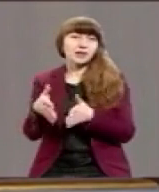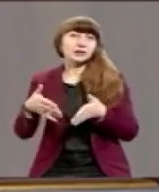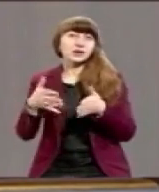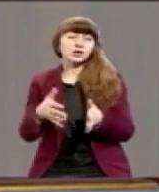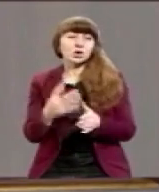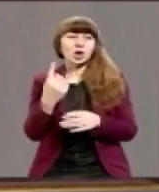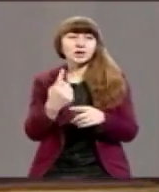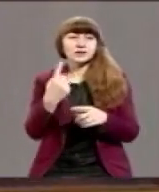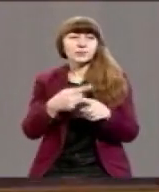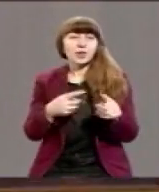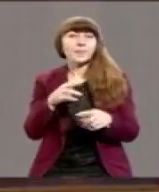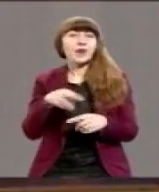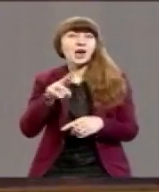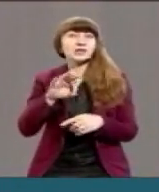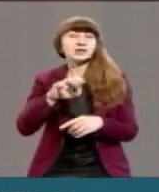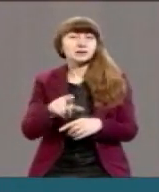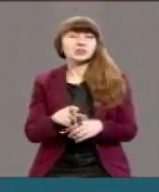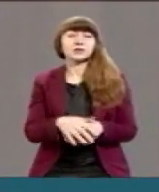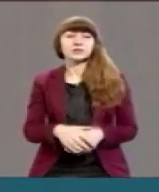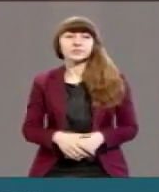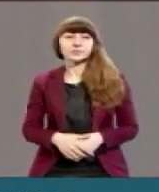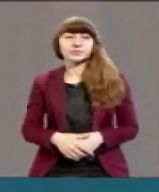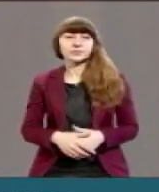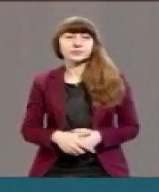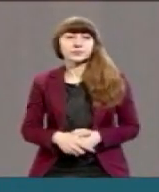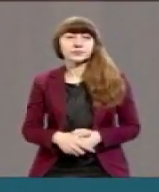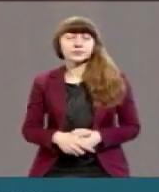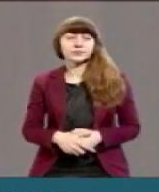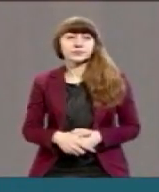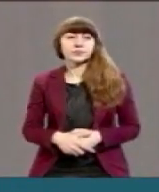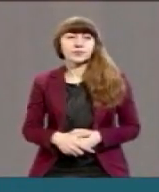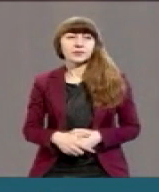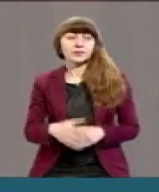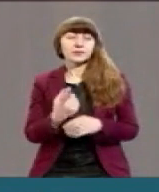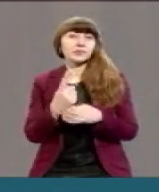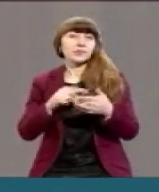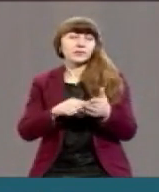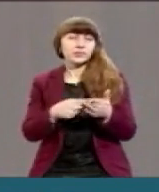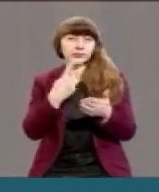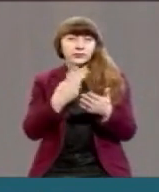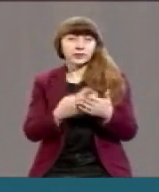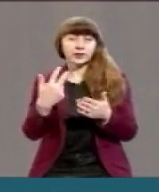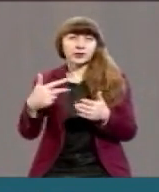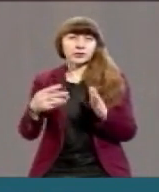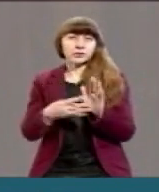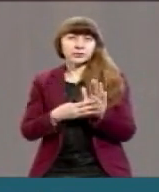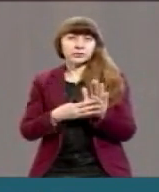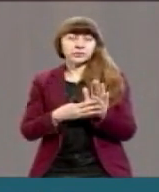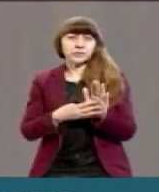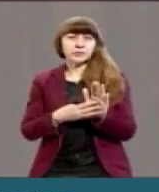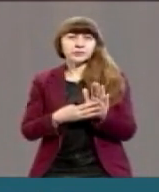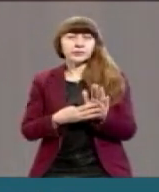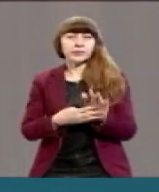бөлініп отыр. Ал аудандық маңызы бар автомобиль жолдарын күтіп ұстауға қаражат бөлуге келетін болсақ, бұл мақсаттарға аудан бюджетінен 1 шақырым